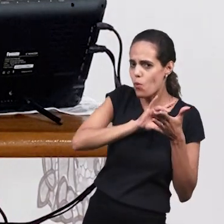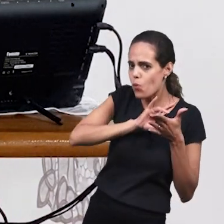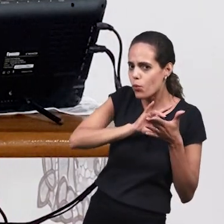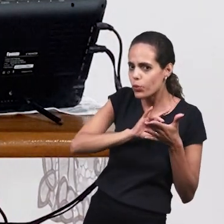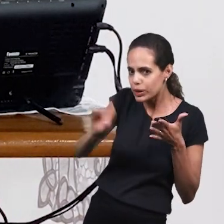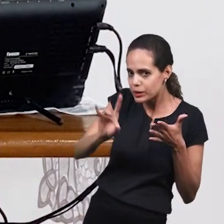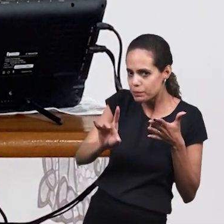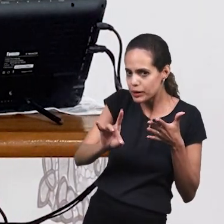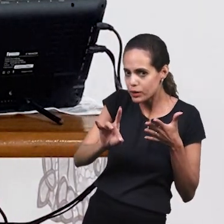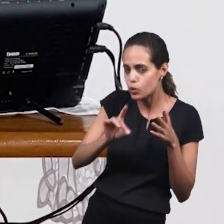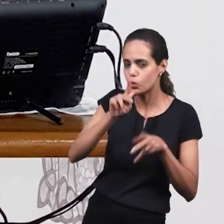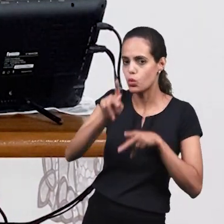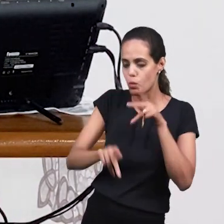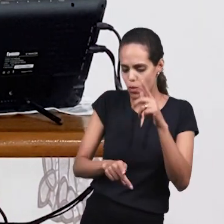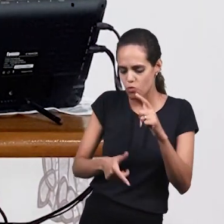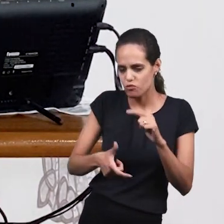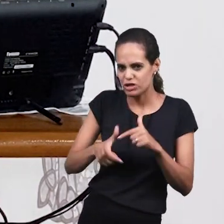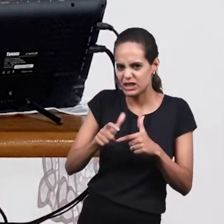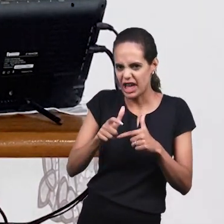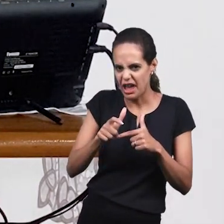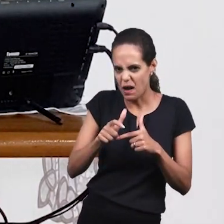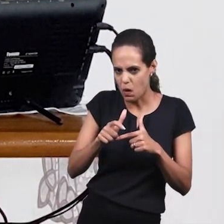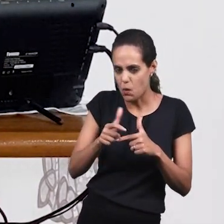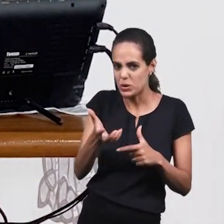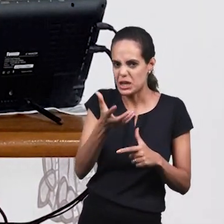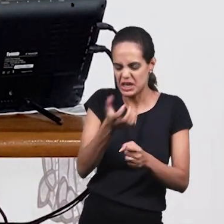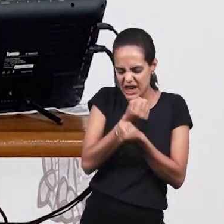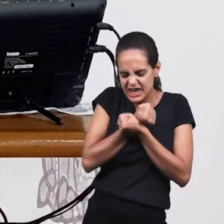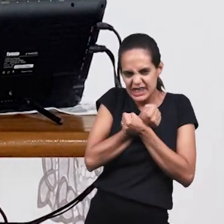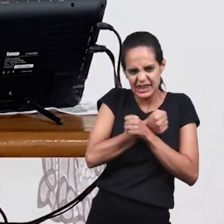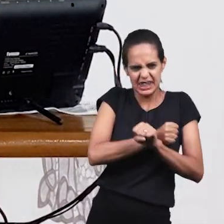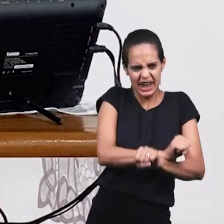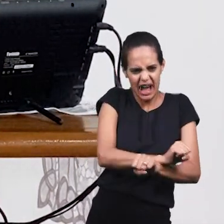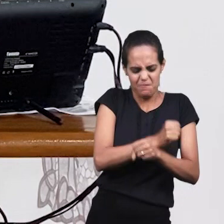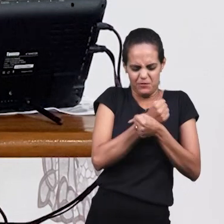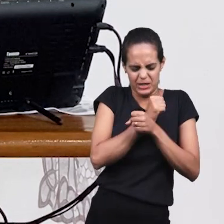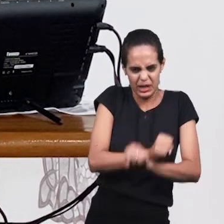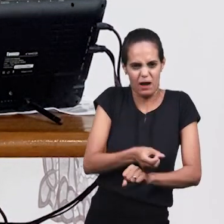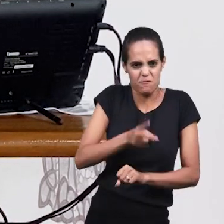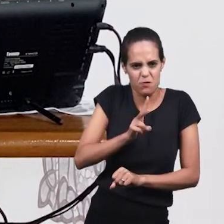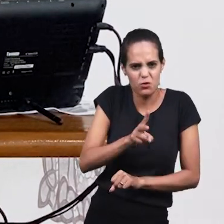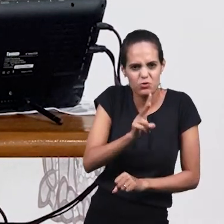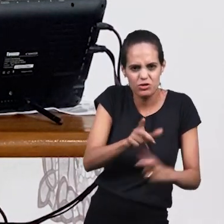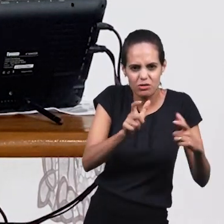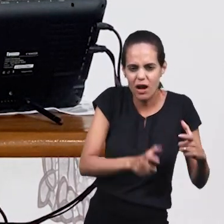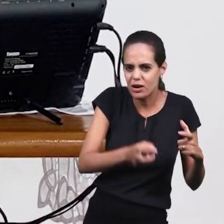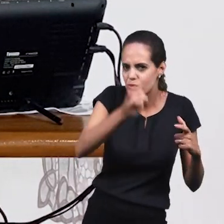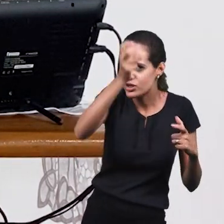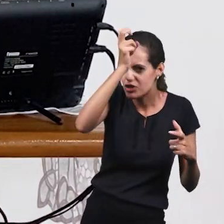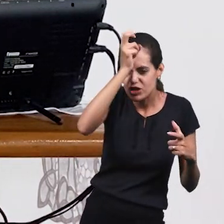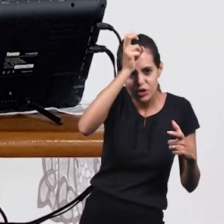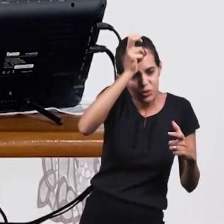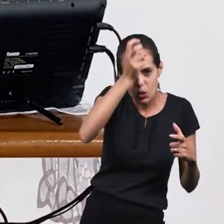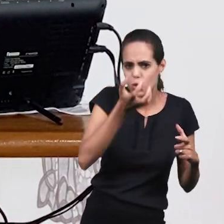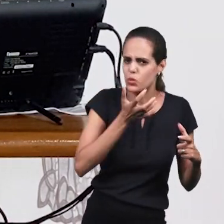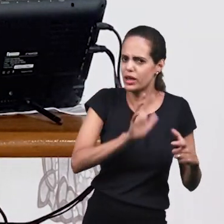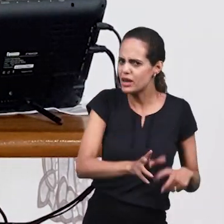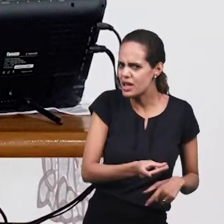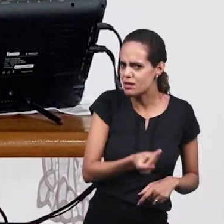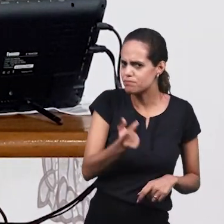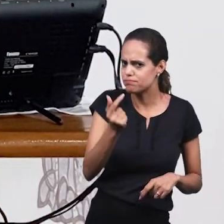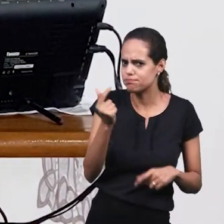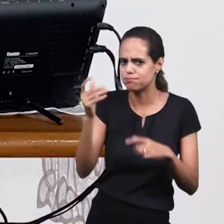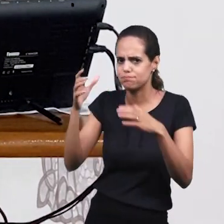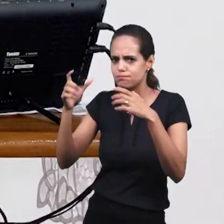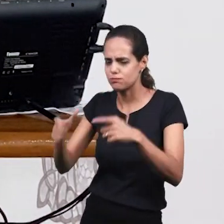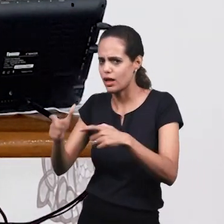et aller à la terre promise, la réaction du peuple ou la réaction des enfants d'Israël, dans l'expression utilisée